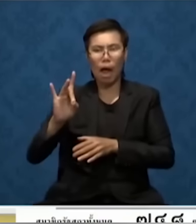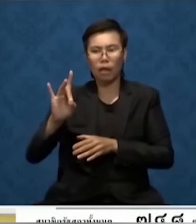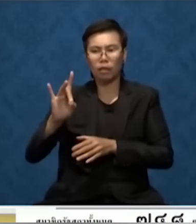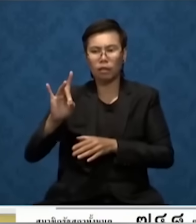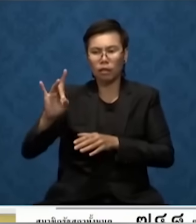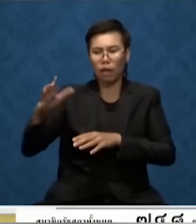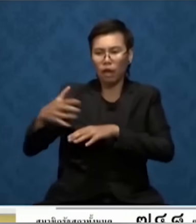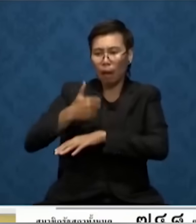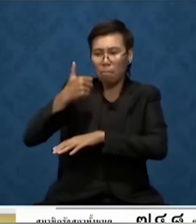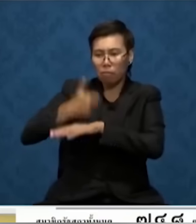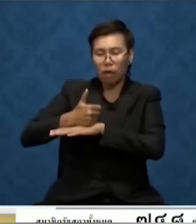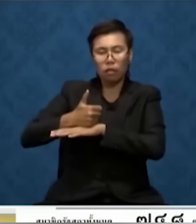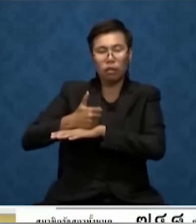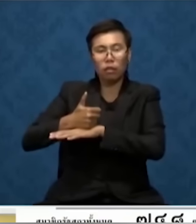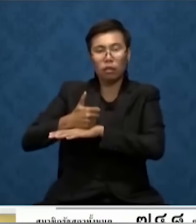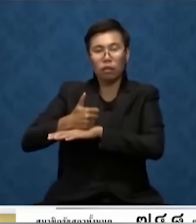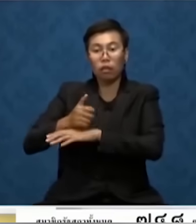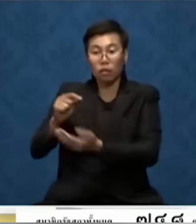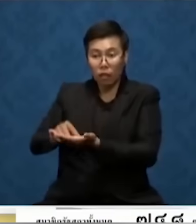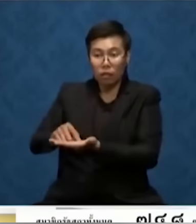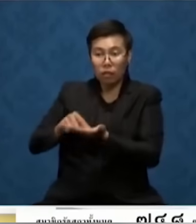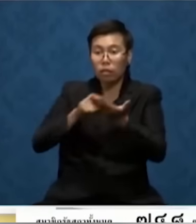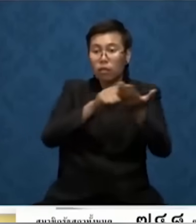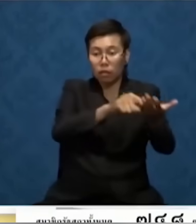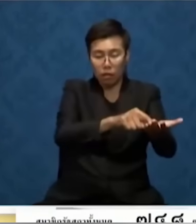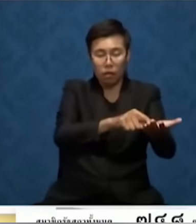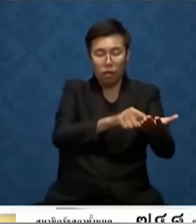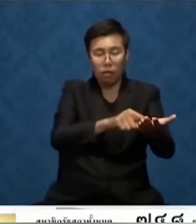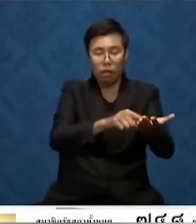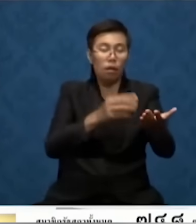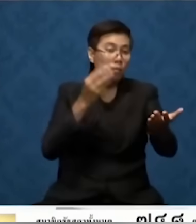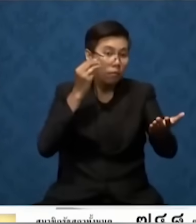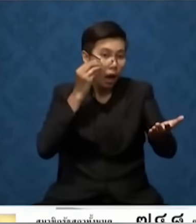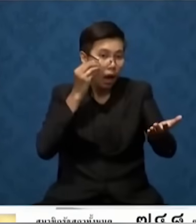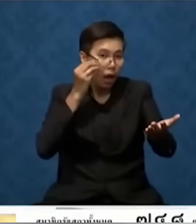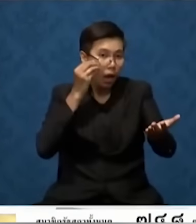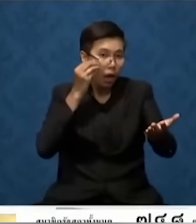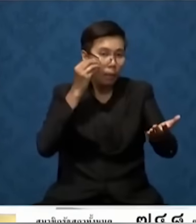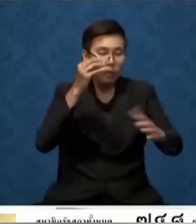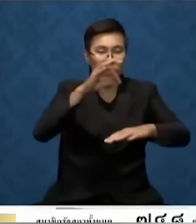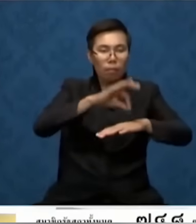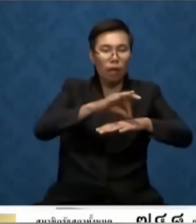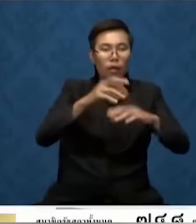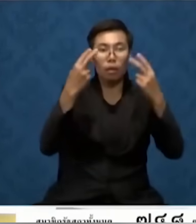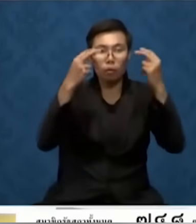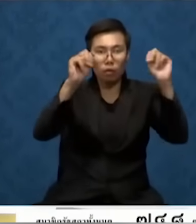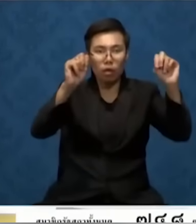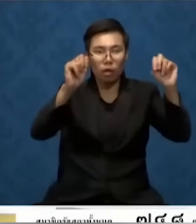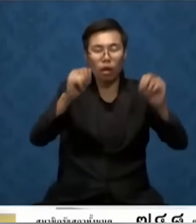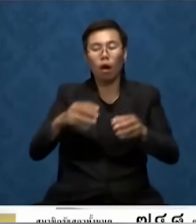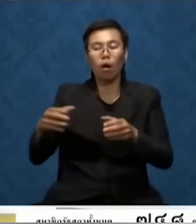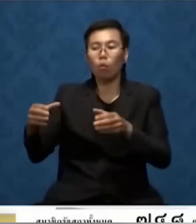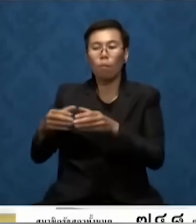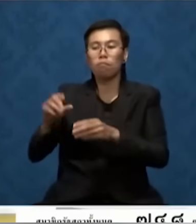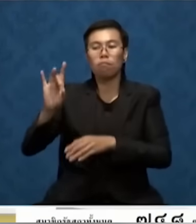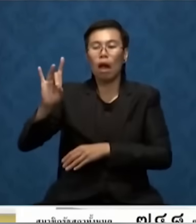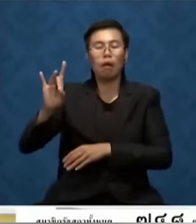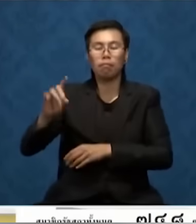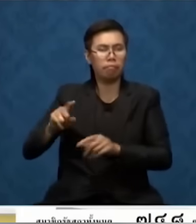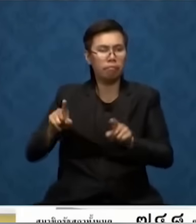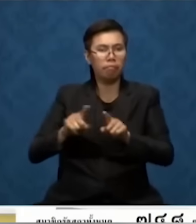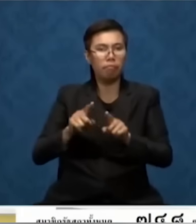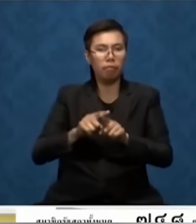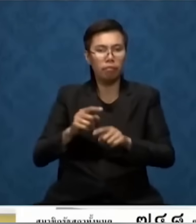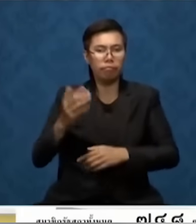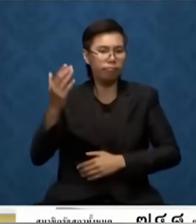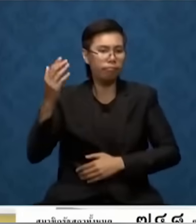ที่เสนอให้คุณพิธาลิ้มเจริญรัตน์มาเป็นนายกรัฐมนตรีก็ยังเป็น8พรรคเหมือนเดิมแล้วก็ยังเสนอบุ